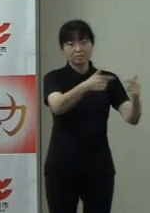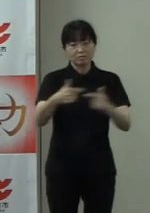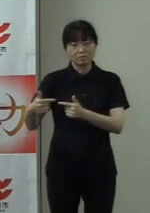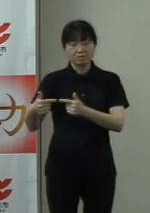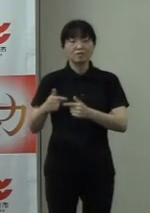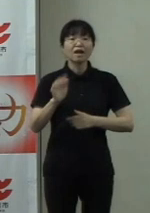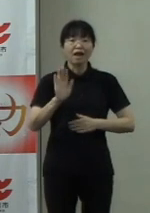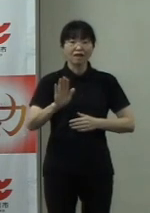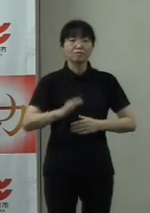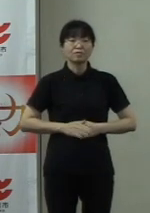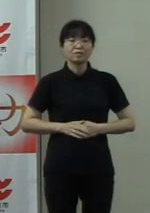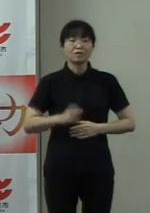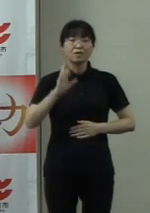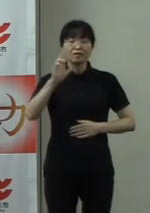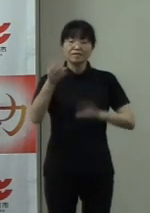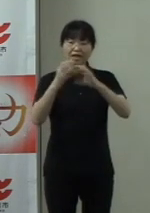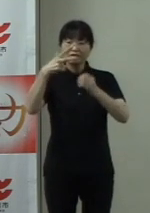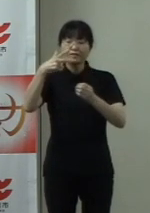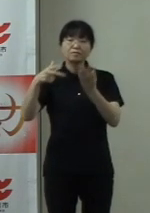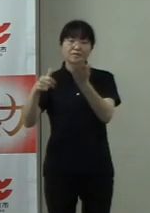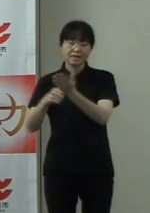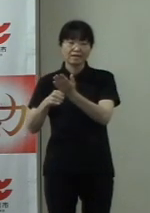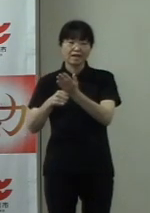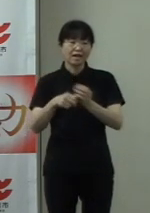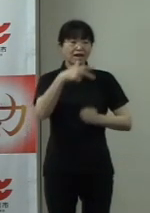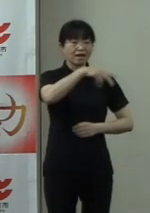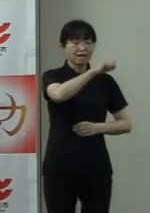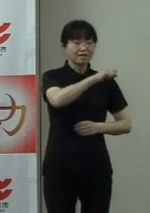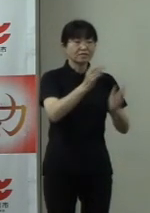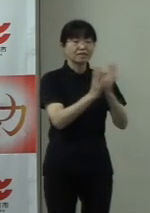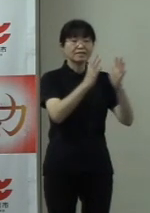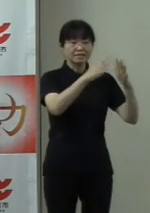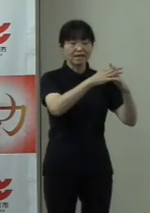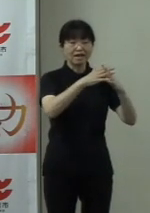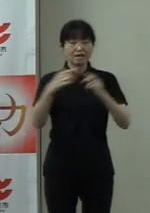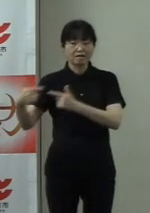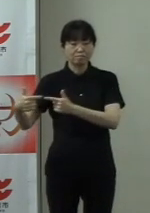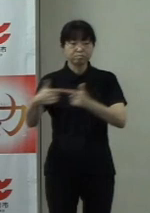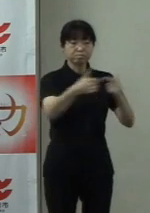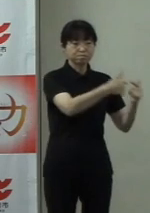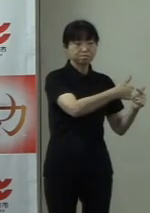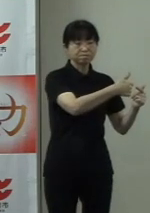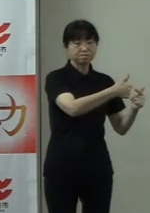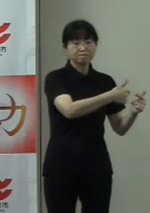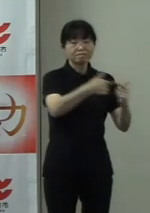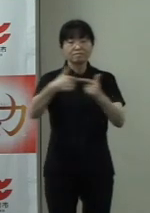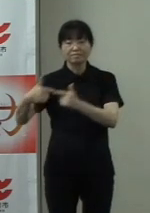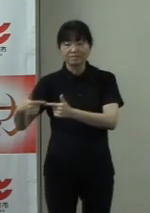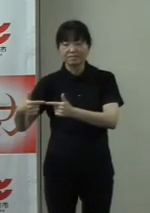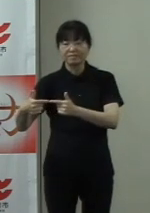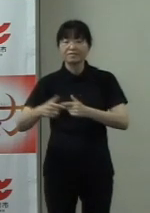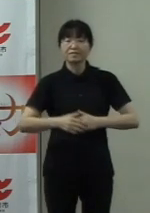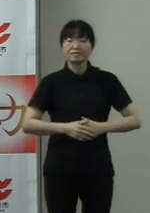。JR の出雲市駅から須佐神社、そこからまた、JR の出雲市駅に帰っていくということ